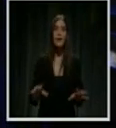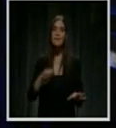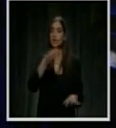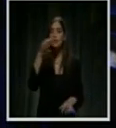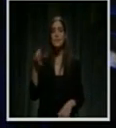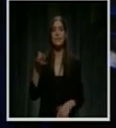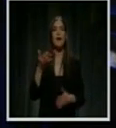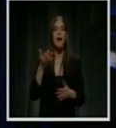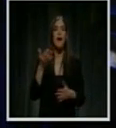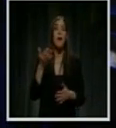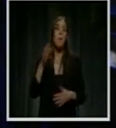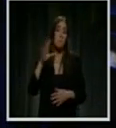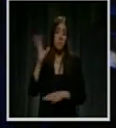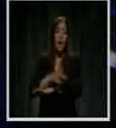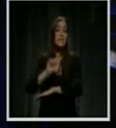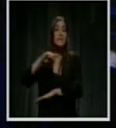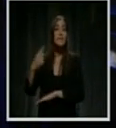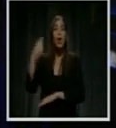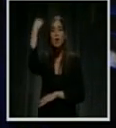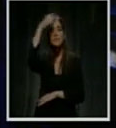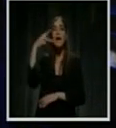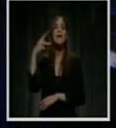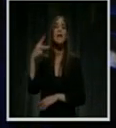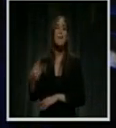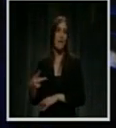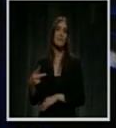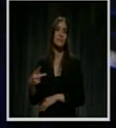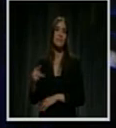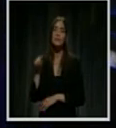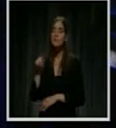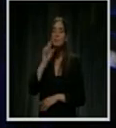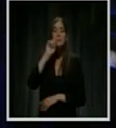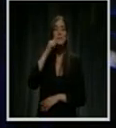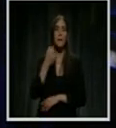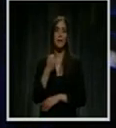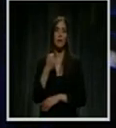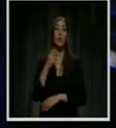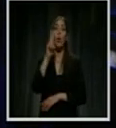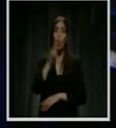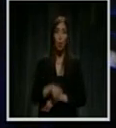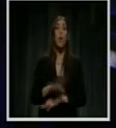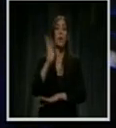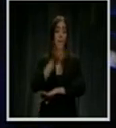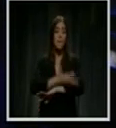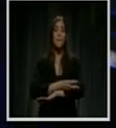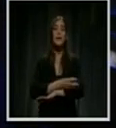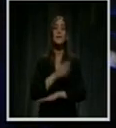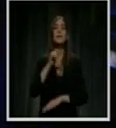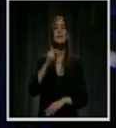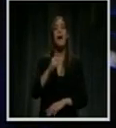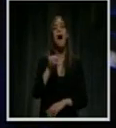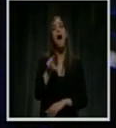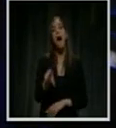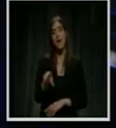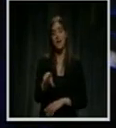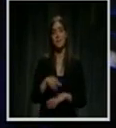l-park ta' San Clement, park mill-iktar sabiħ bħalma huwa dak ta' taqali fejn il-Partit Nazzjonalista l-viżjoni tiegħu kienet ta'